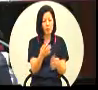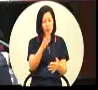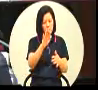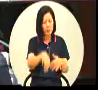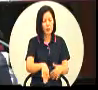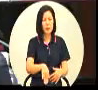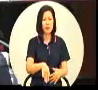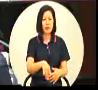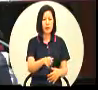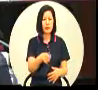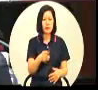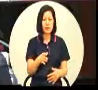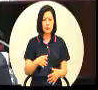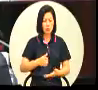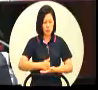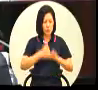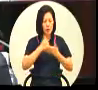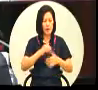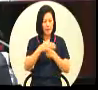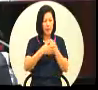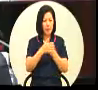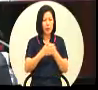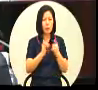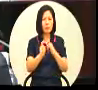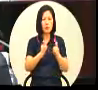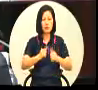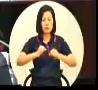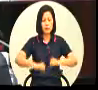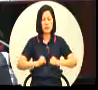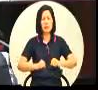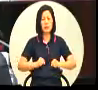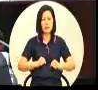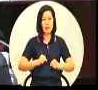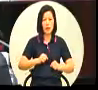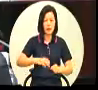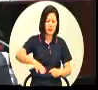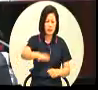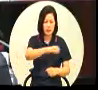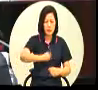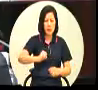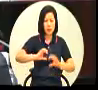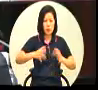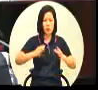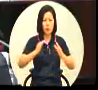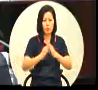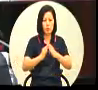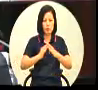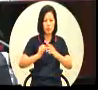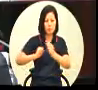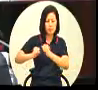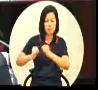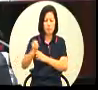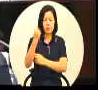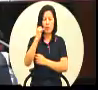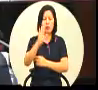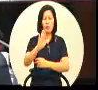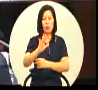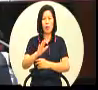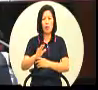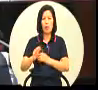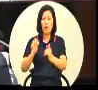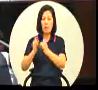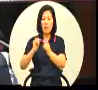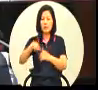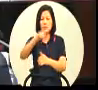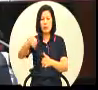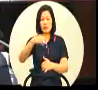他，爱先保护自己国人的健康，整个国家才会有战斗力啊。那是一个国家的百姓，大家拢破